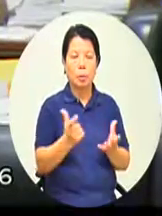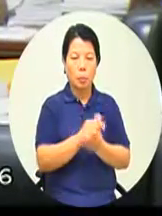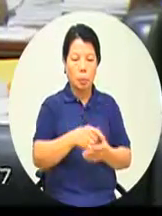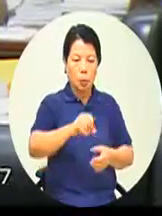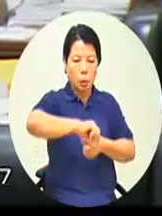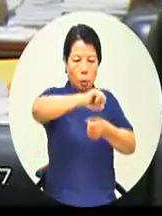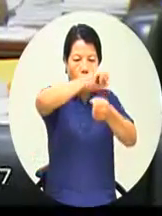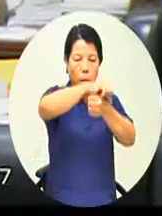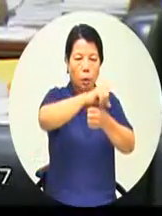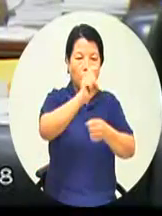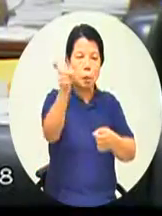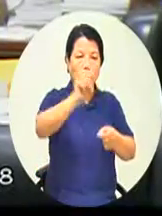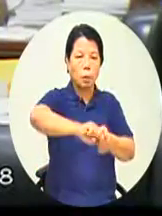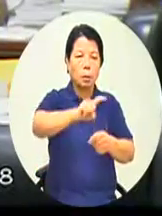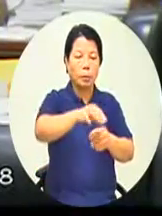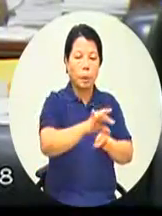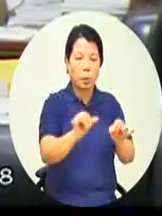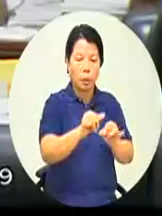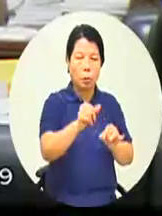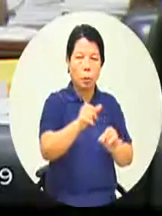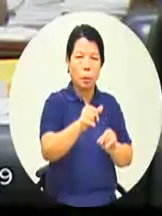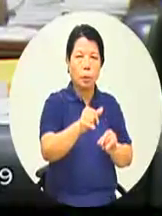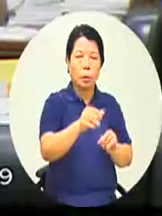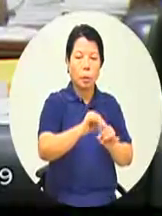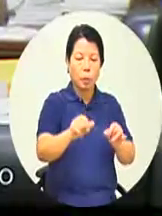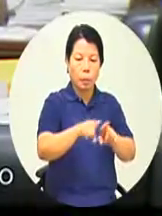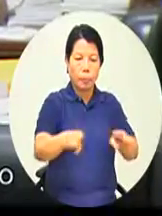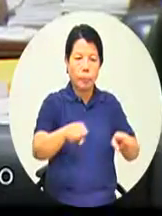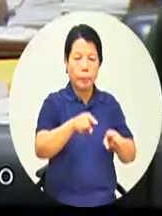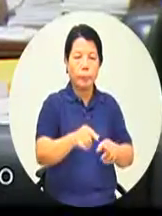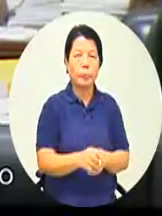倍，然后占地面积会大概，如果以这个